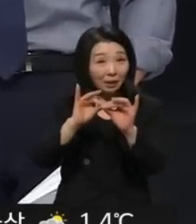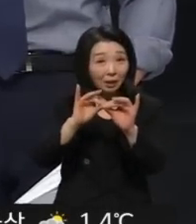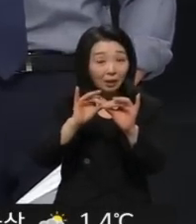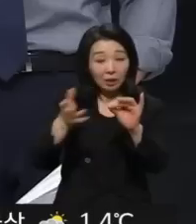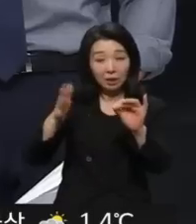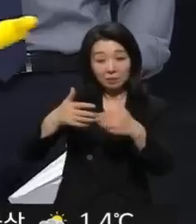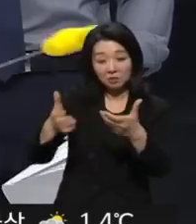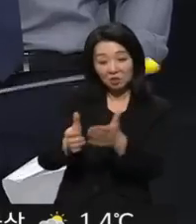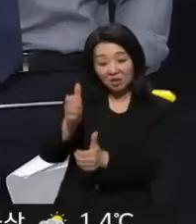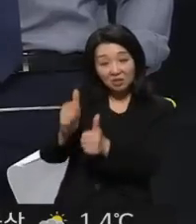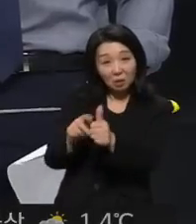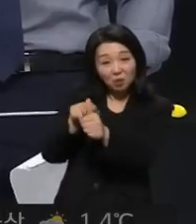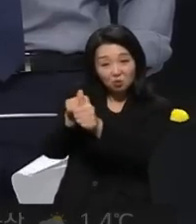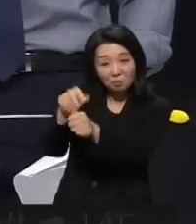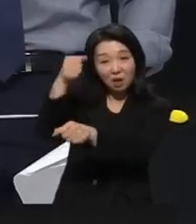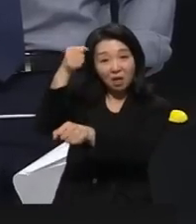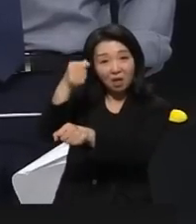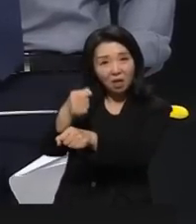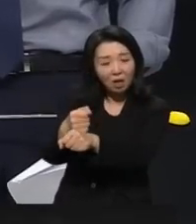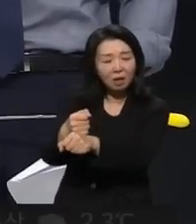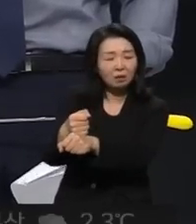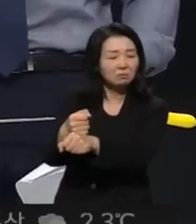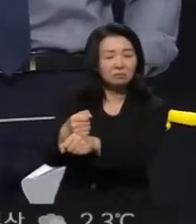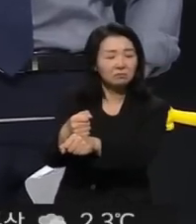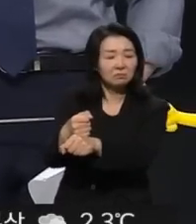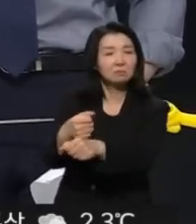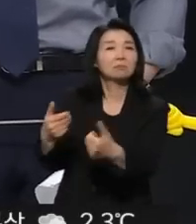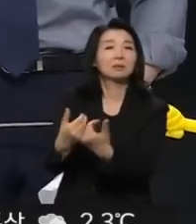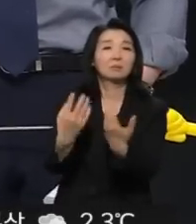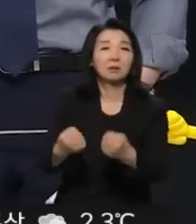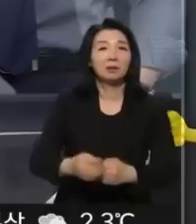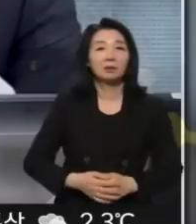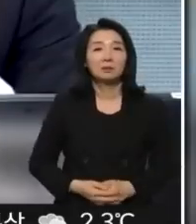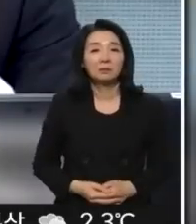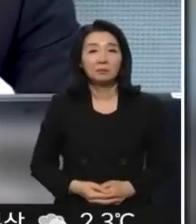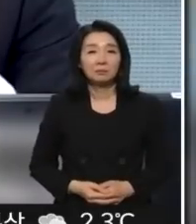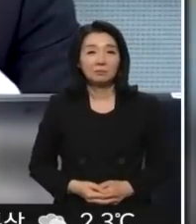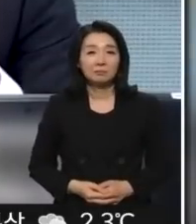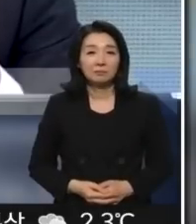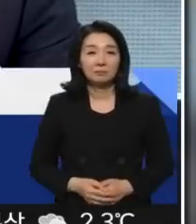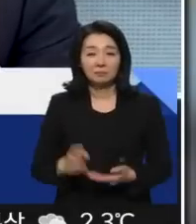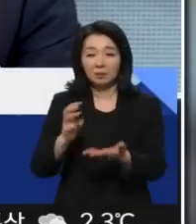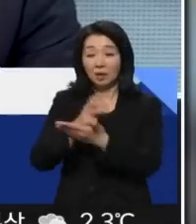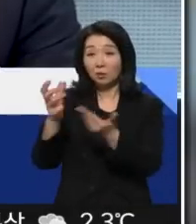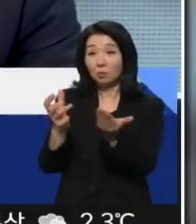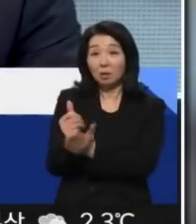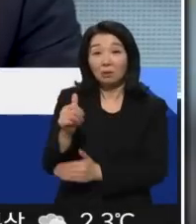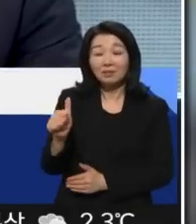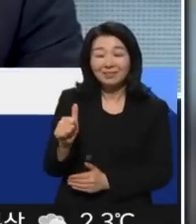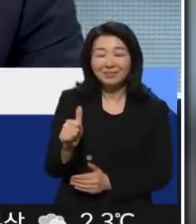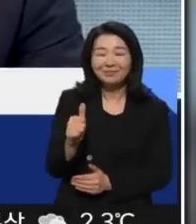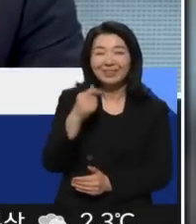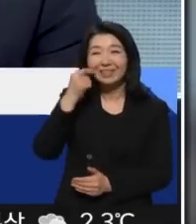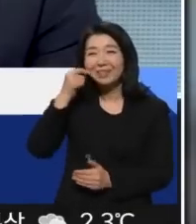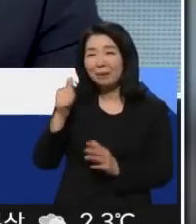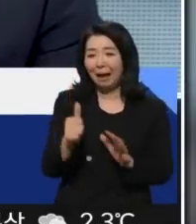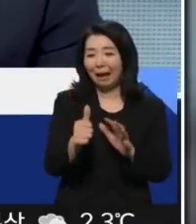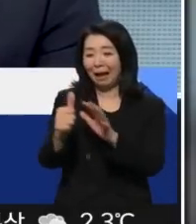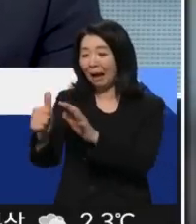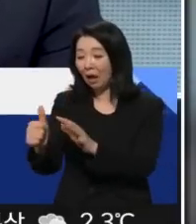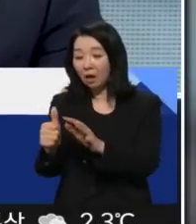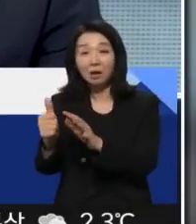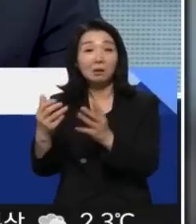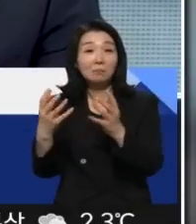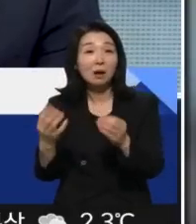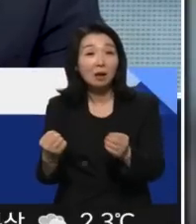이 전당대회 출마에 대해선 회의적인 시각도 만만치 않습니다. 한동훈 장관이 지금 셀럽이 되긴 했습니다.